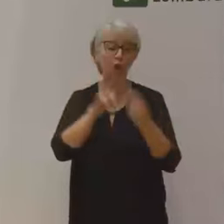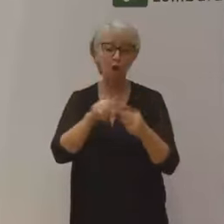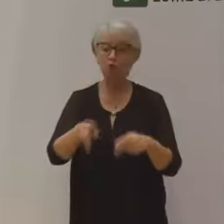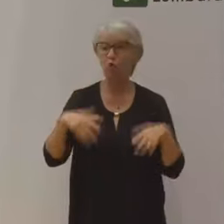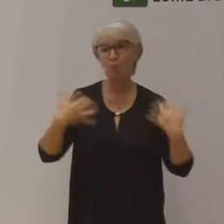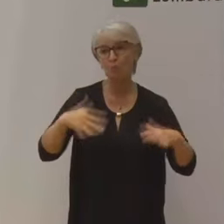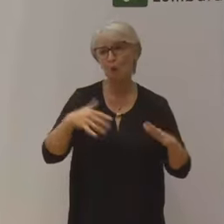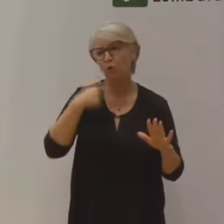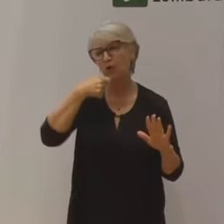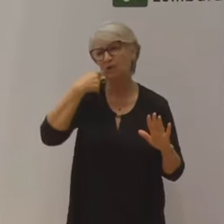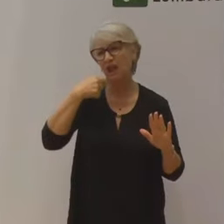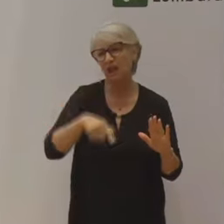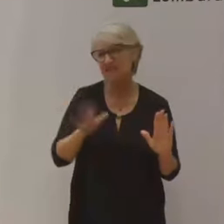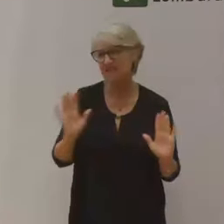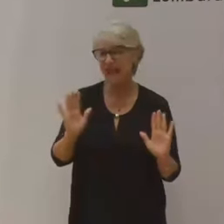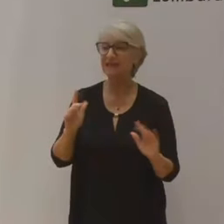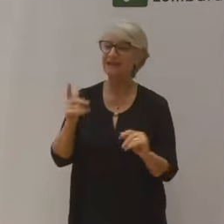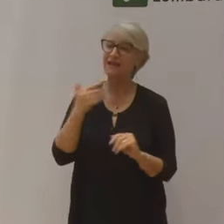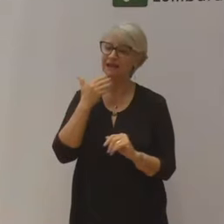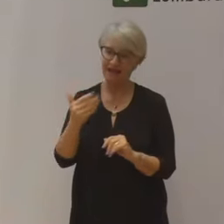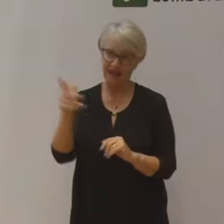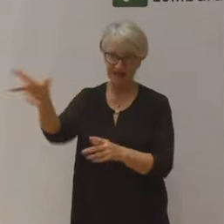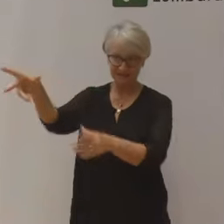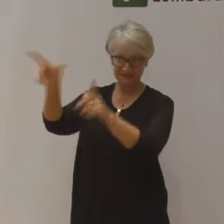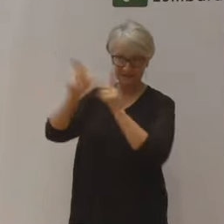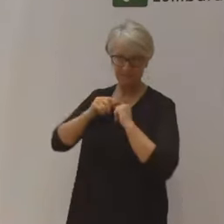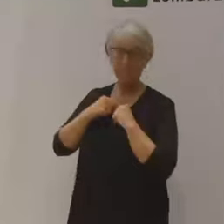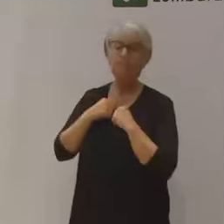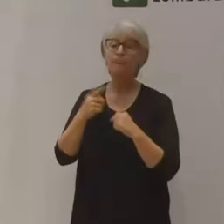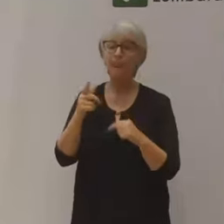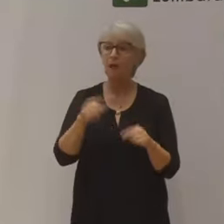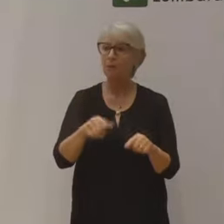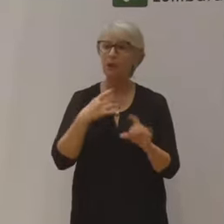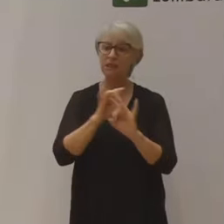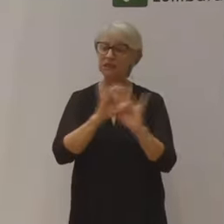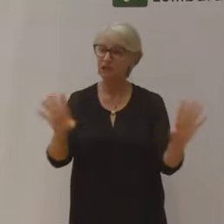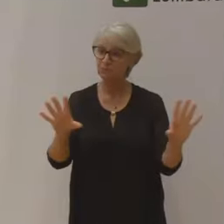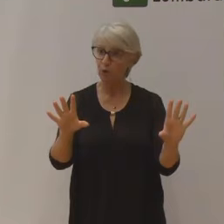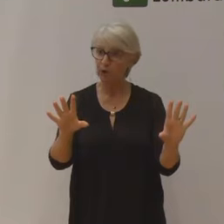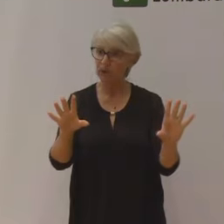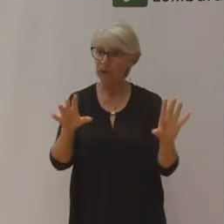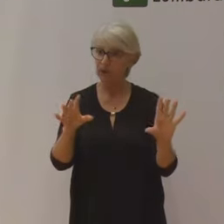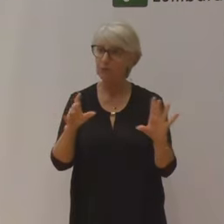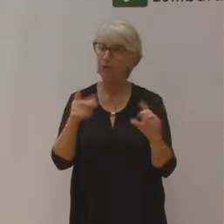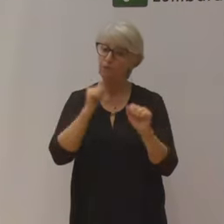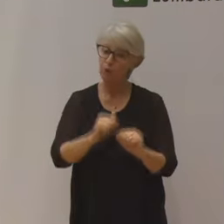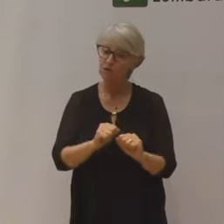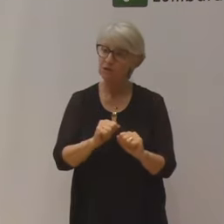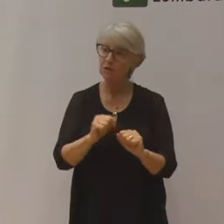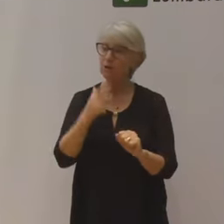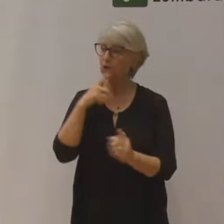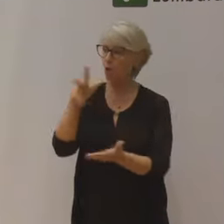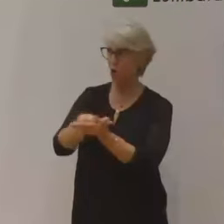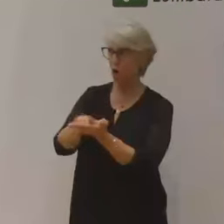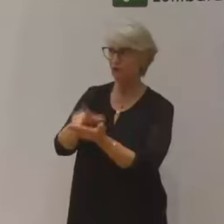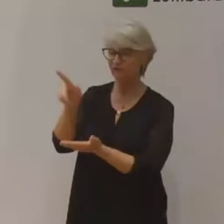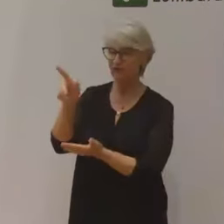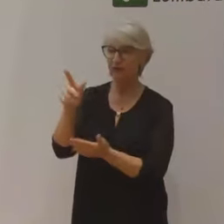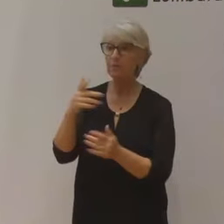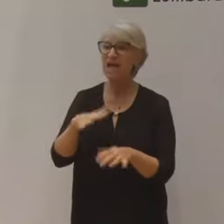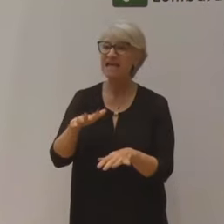molto interessante, quindi lo ringrazio per aver detto così, e sarà disponibile, ci chiedeva se fosse possibile, io glielo confermo, sempre